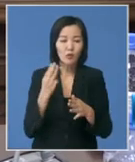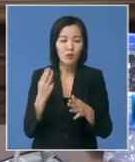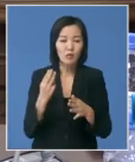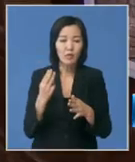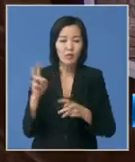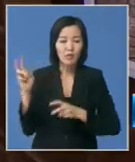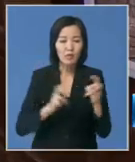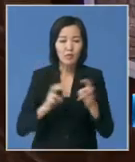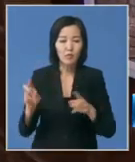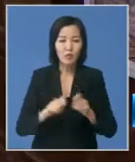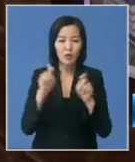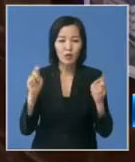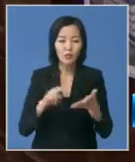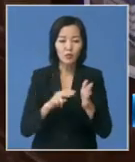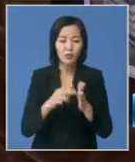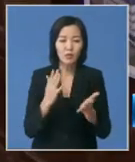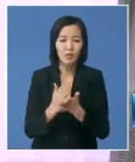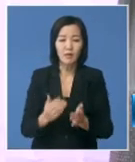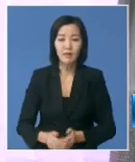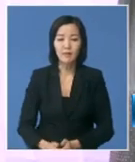кәсіпорнын іске қосу жоспарланып отыр.